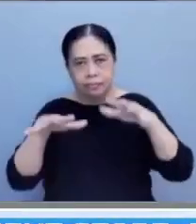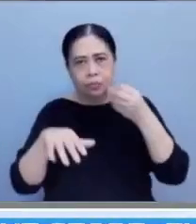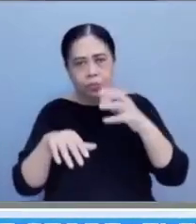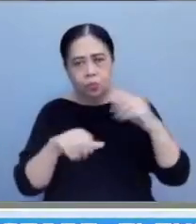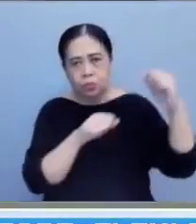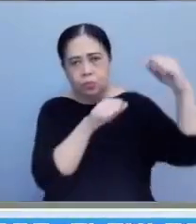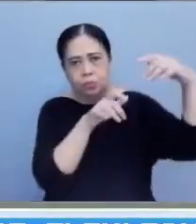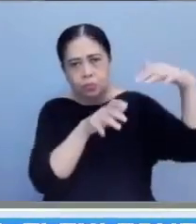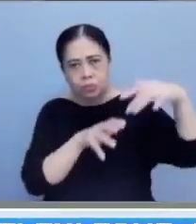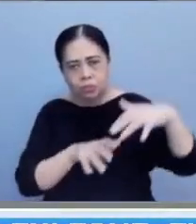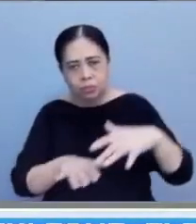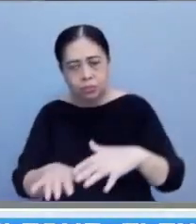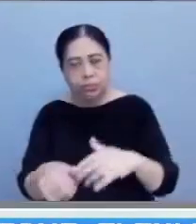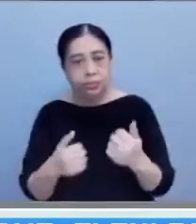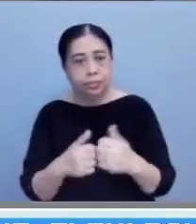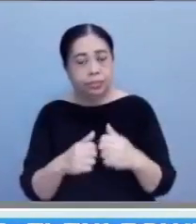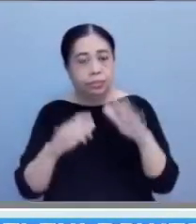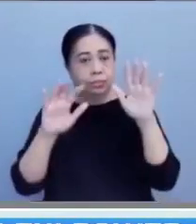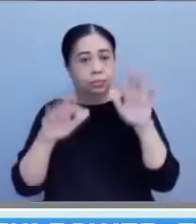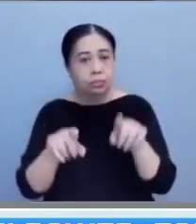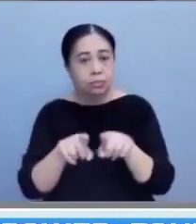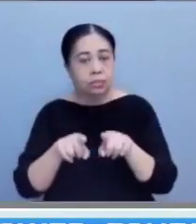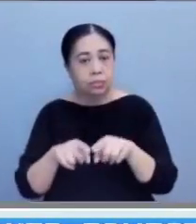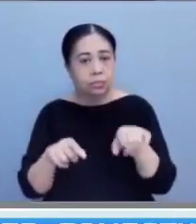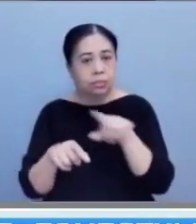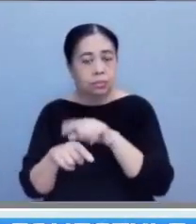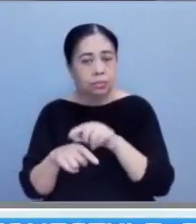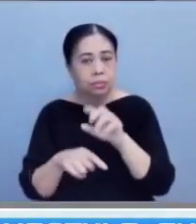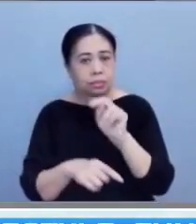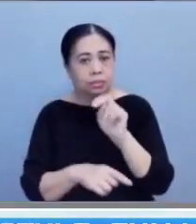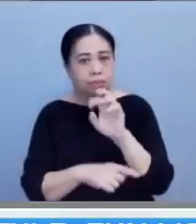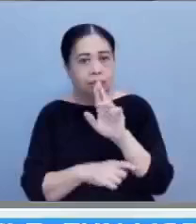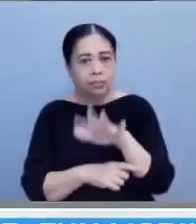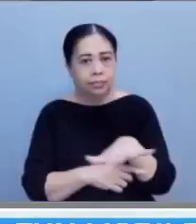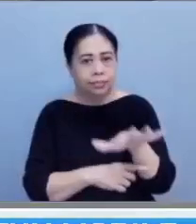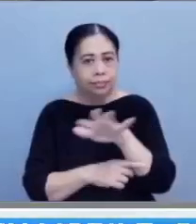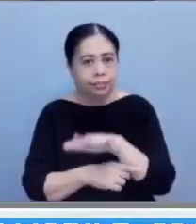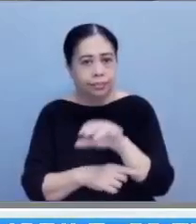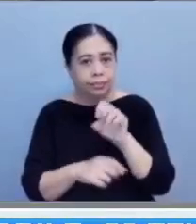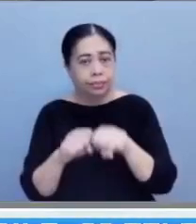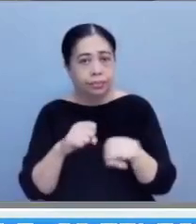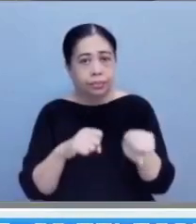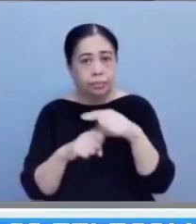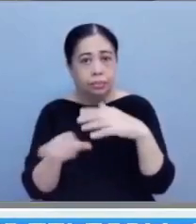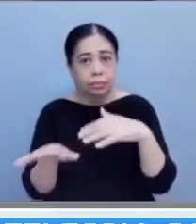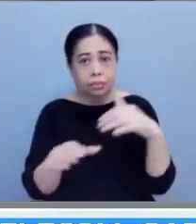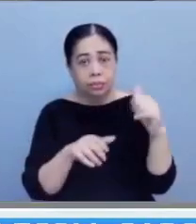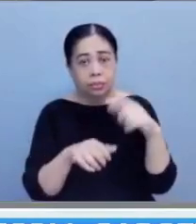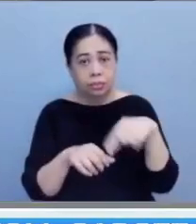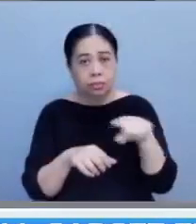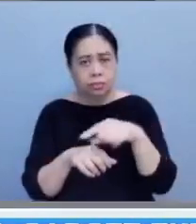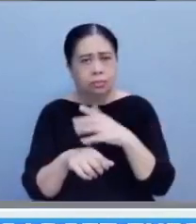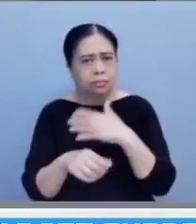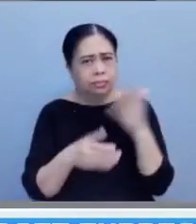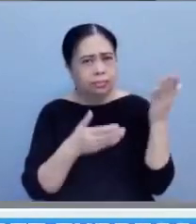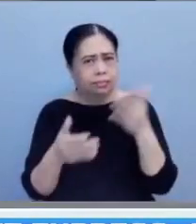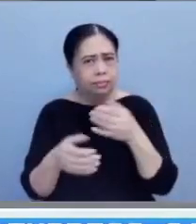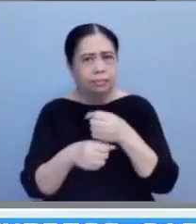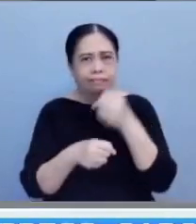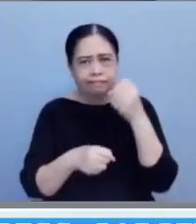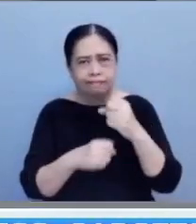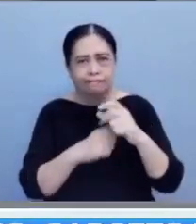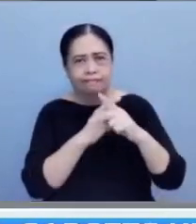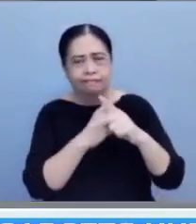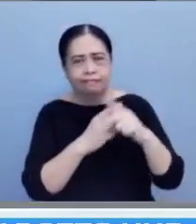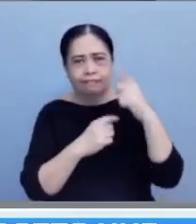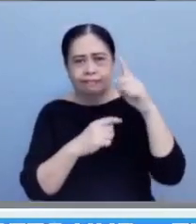din muli ang ilang panig ng Metro Manila ngayong araw. Kaya sa mga paalis pa lang ng bahay, magdala po ng mga pananggalang sa ulan